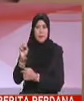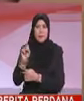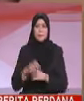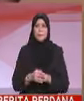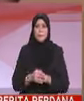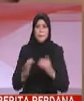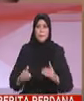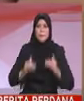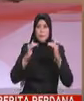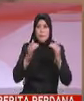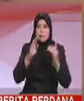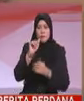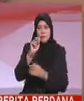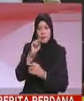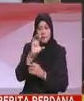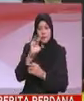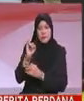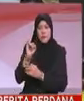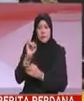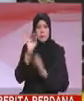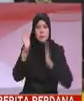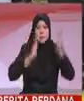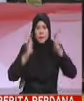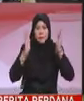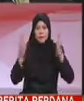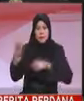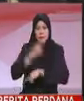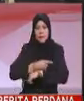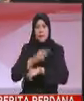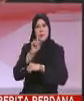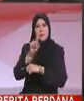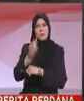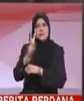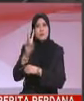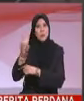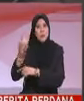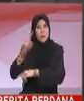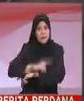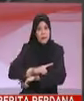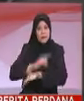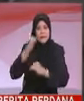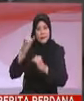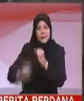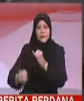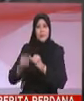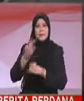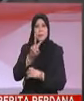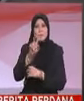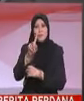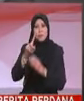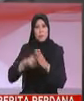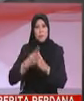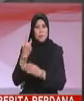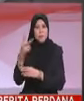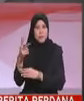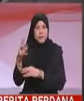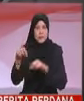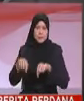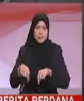Fasa pertama Banci Malaysia 2020 memasuki hari ke-162 dan akan berakhir 21 Disember ini.